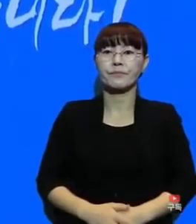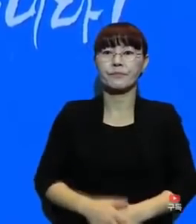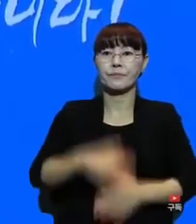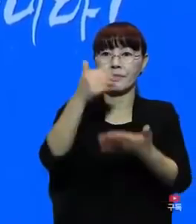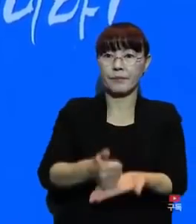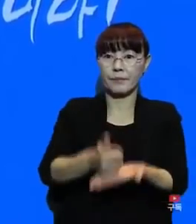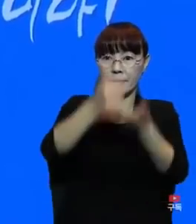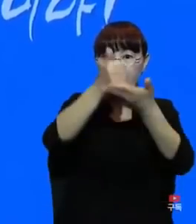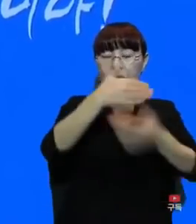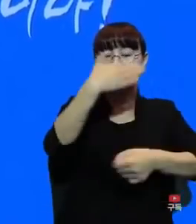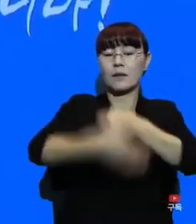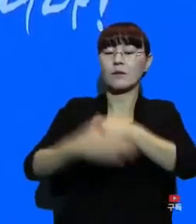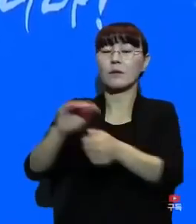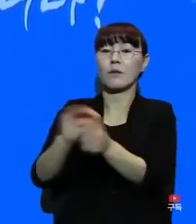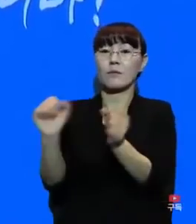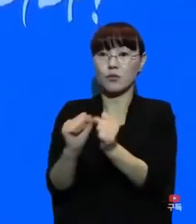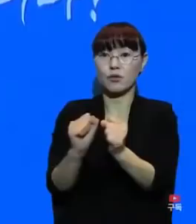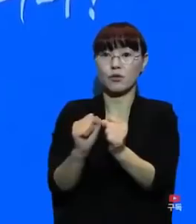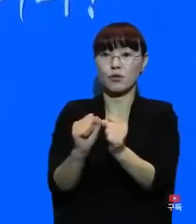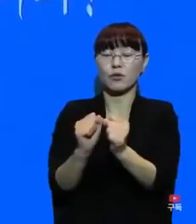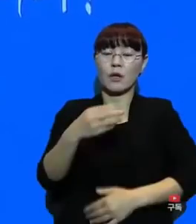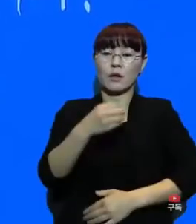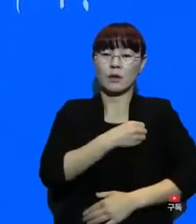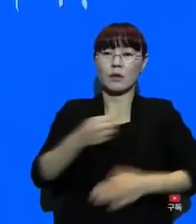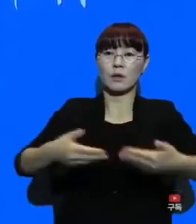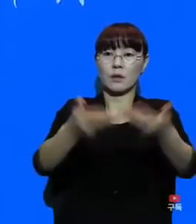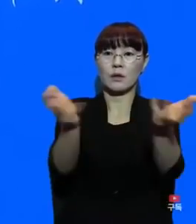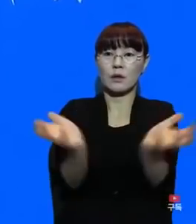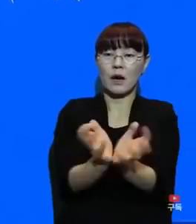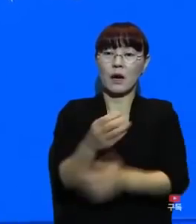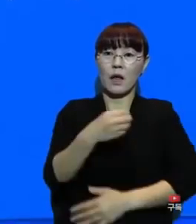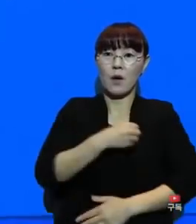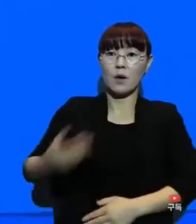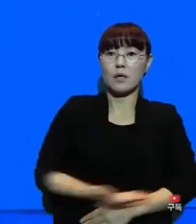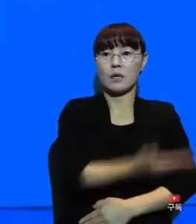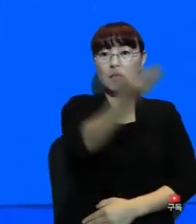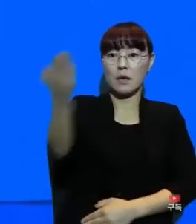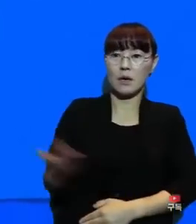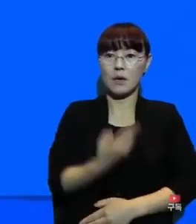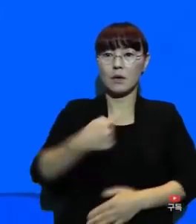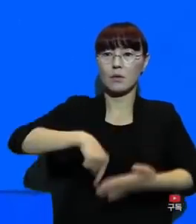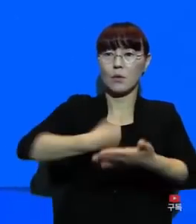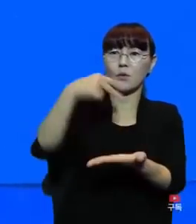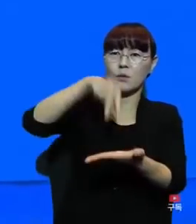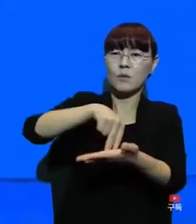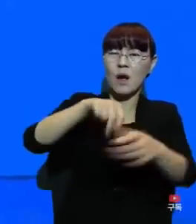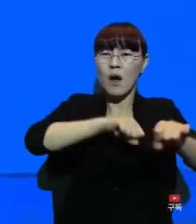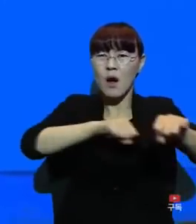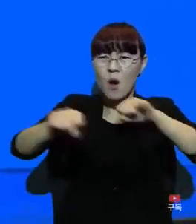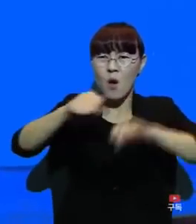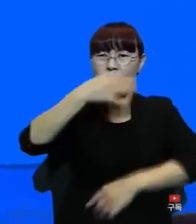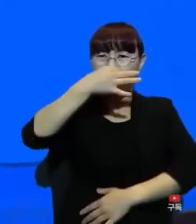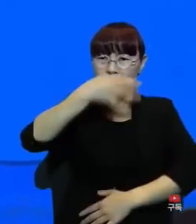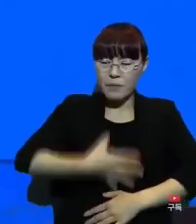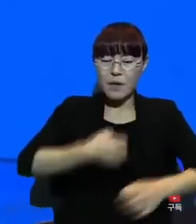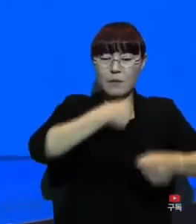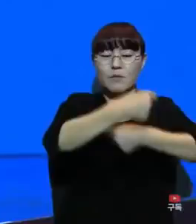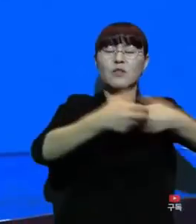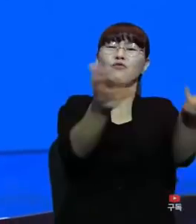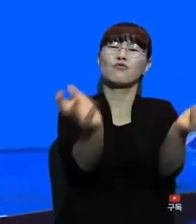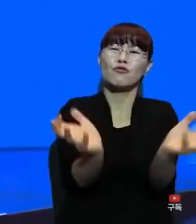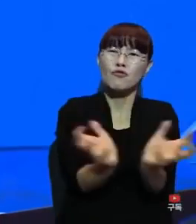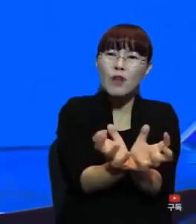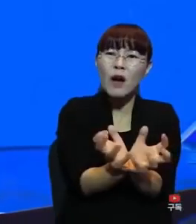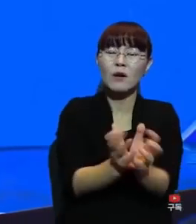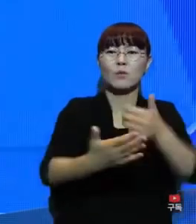존경하는 대구 동 영국의 당원 동지 여러분 독립운동 하는 것처럼 힘겹게 우리 민주당의 깃발을 지켜 오신